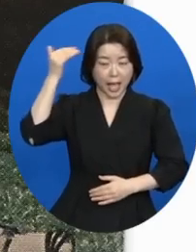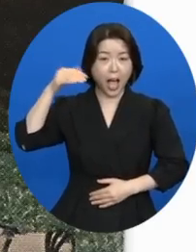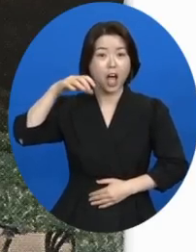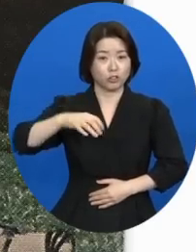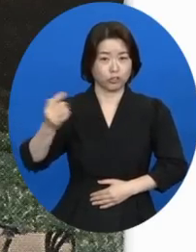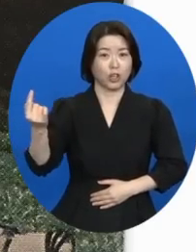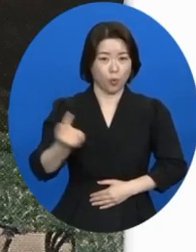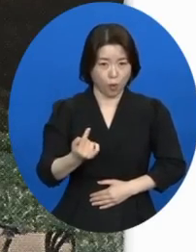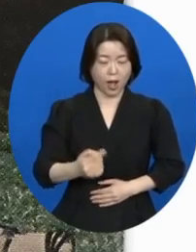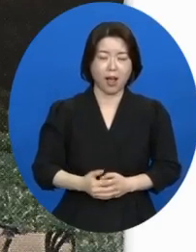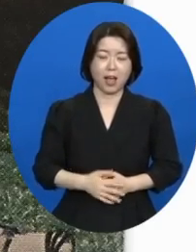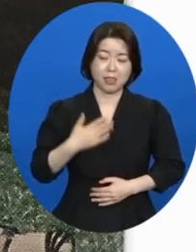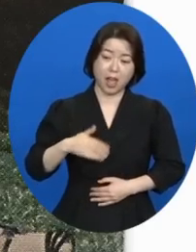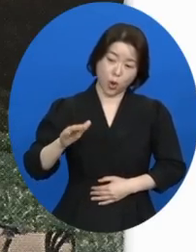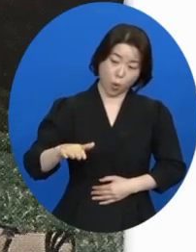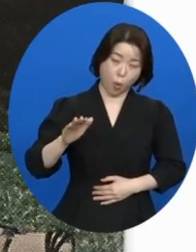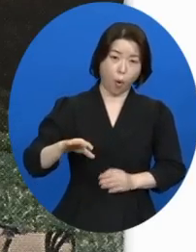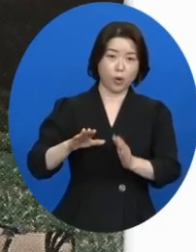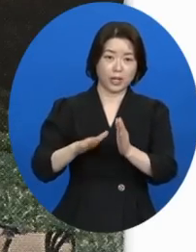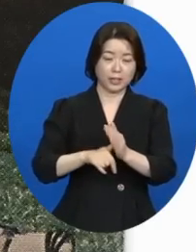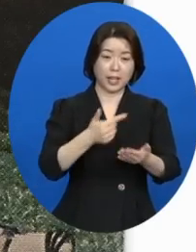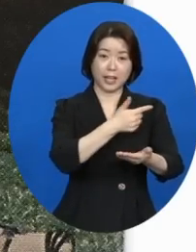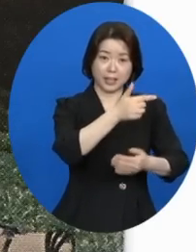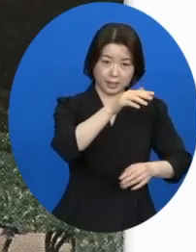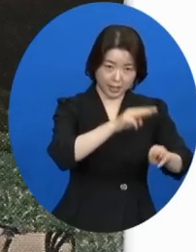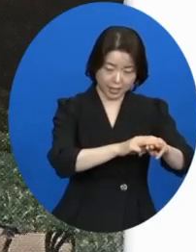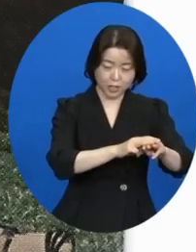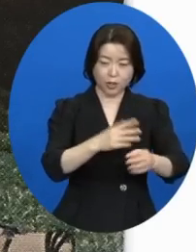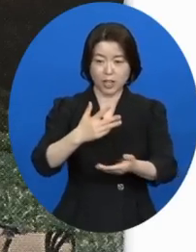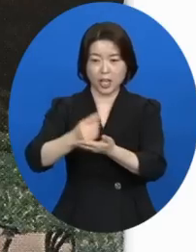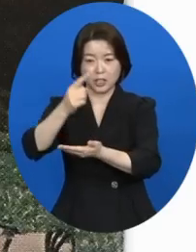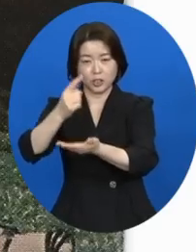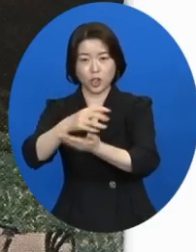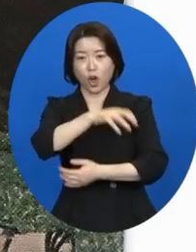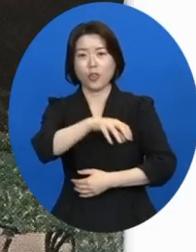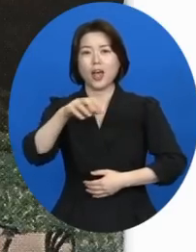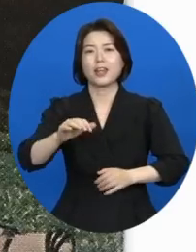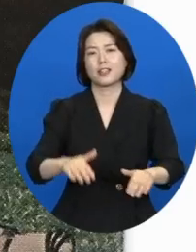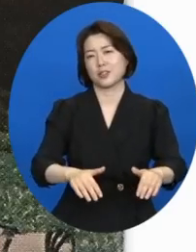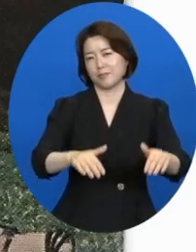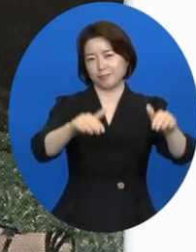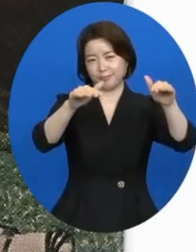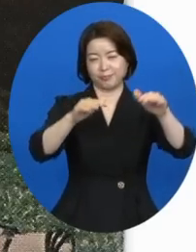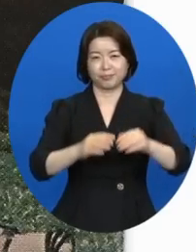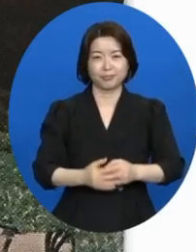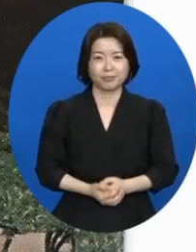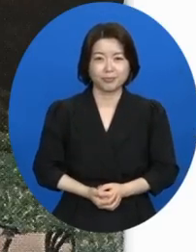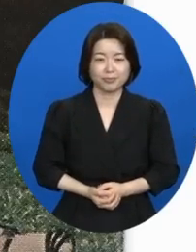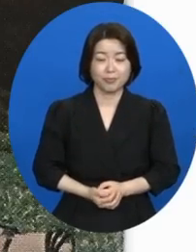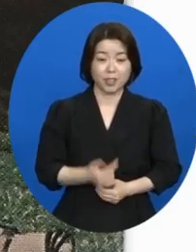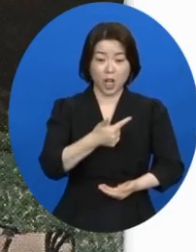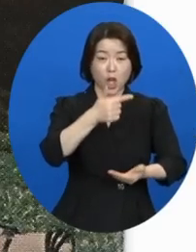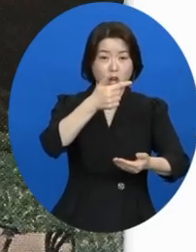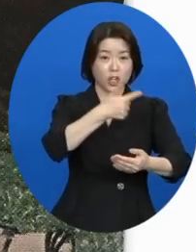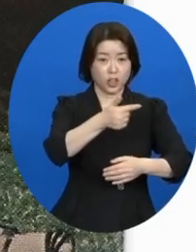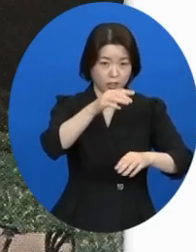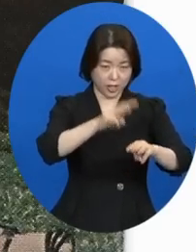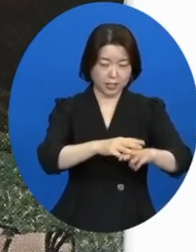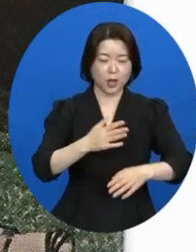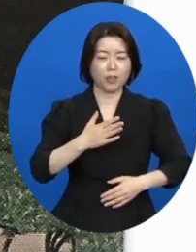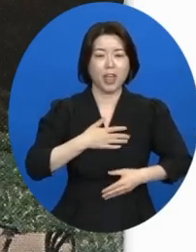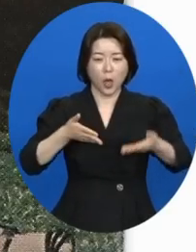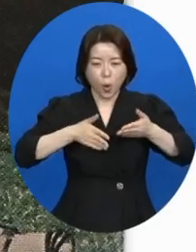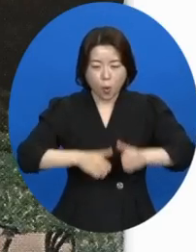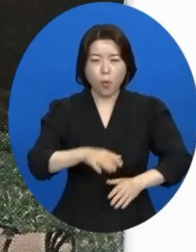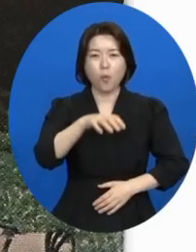저는 어린 시절을 대전과 천안에서 보냈습니다. 그래서 대전은 저의 고향과